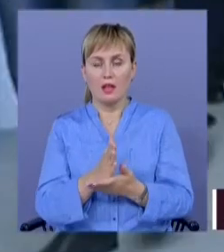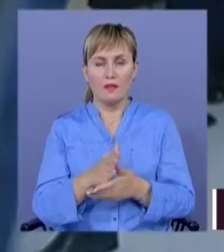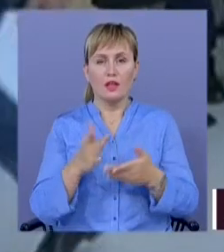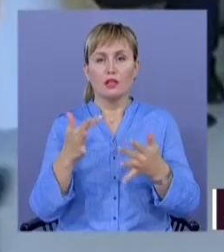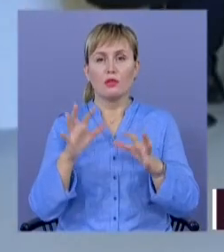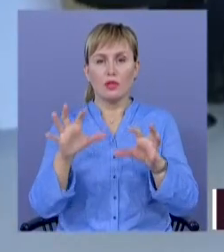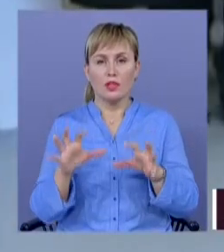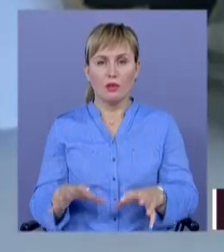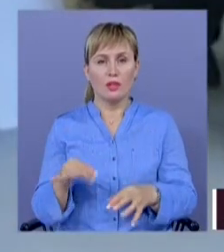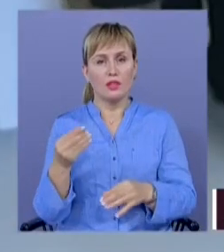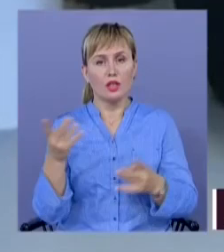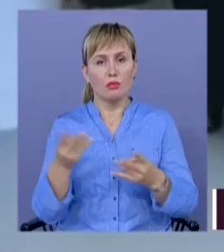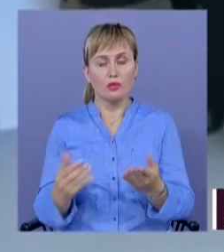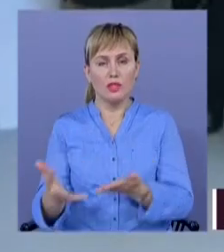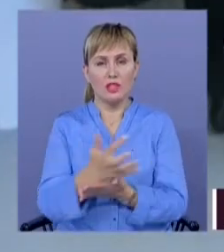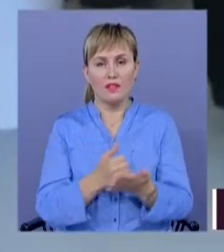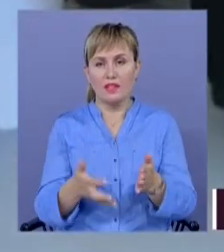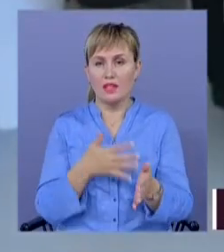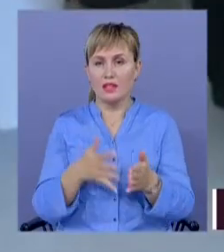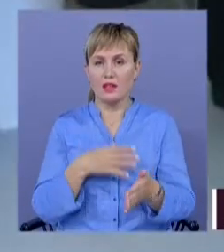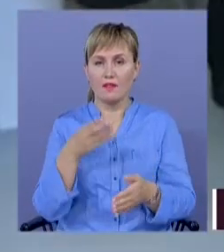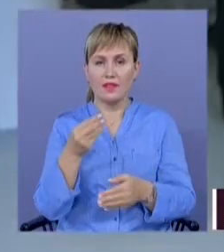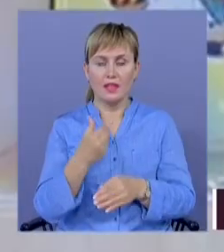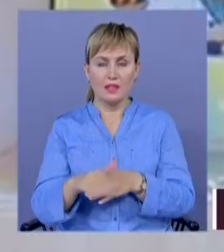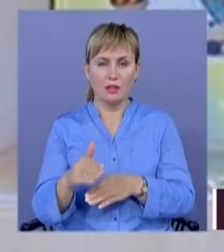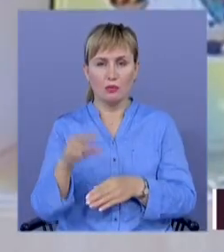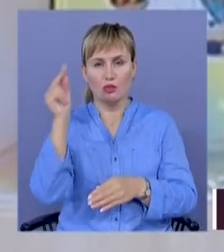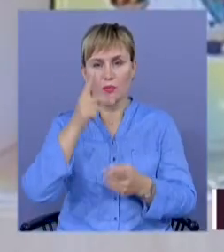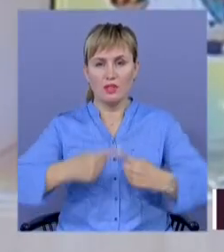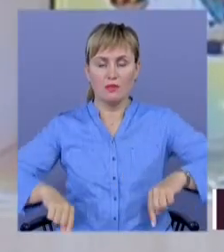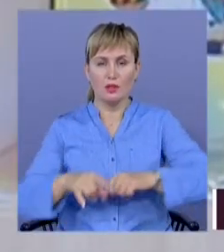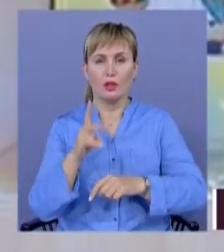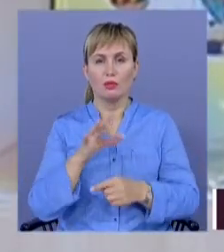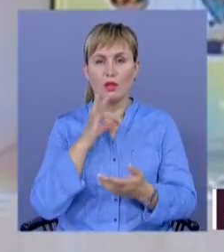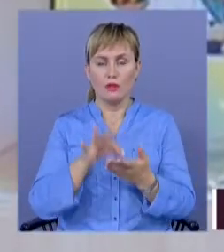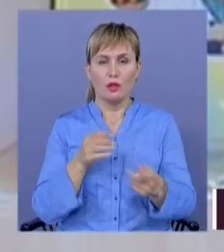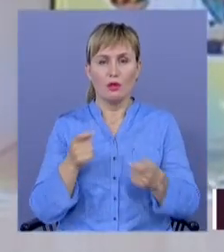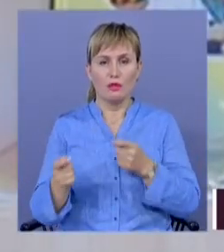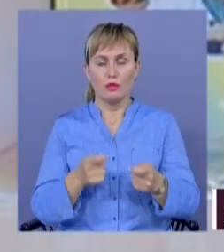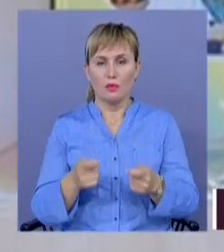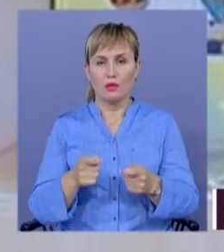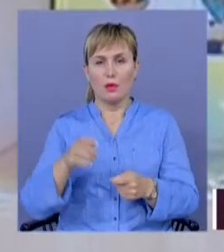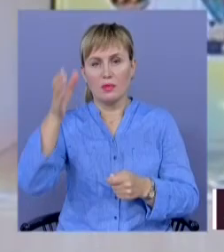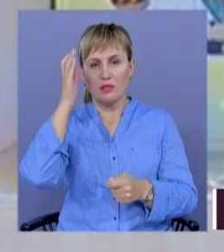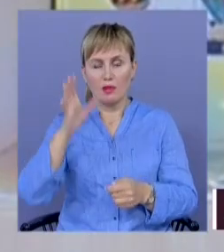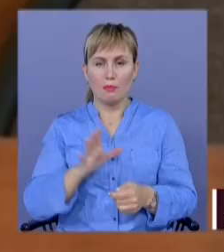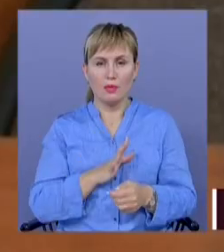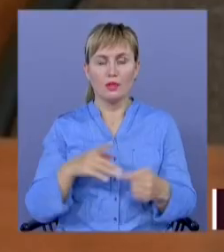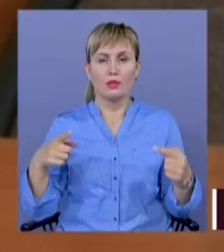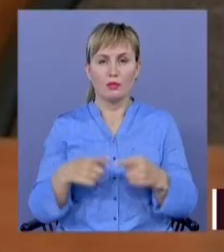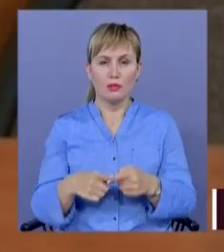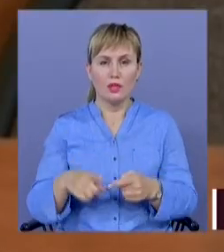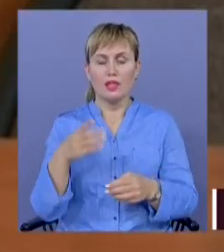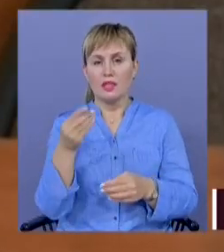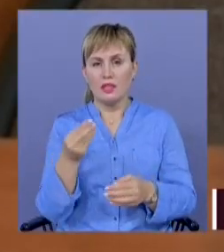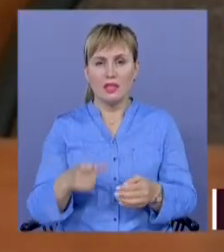сдаимство или все же деньги нужно сдавать из-за недостатка финансирования учебных заведений? Однако ответ руководителя управления образования был однозначным.